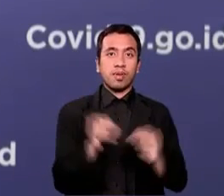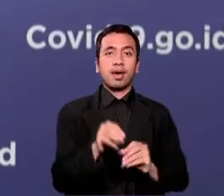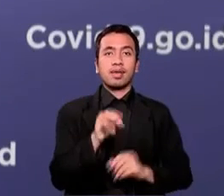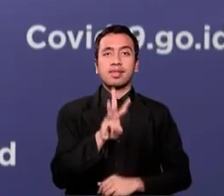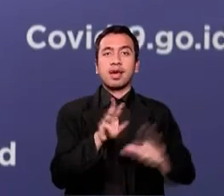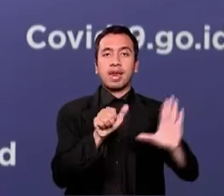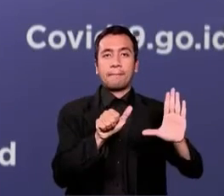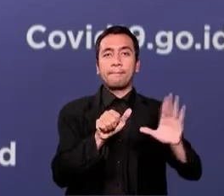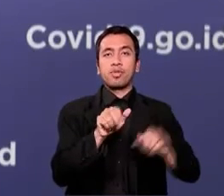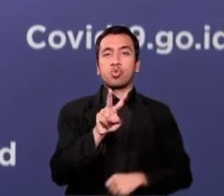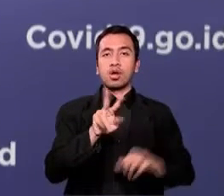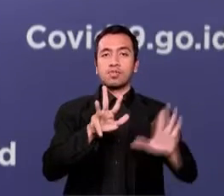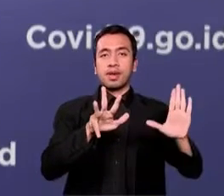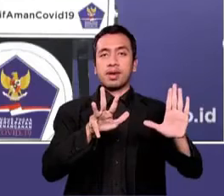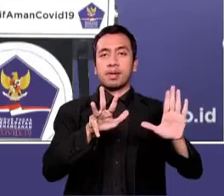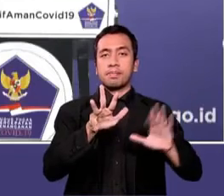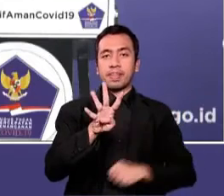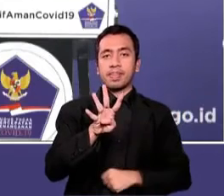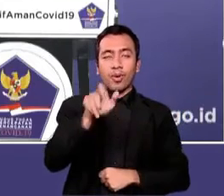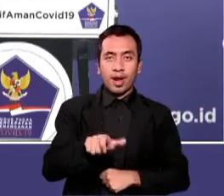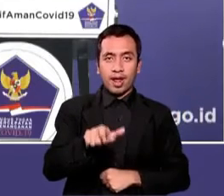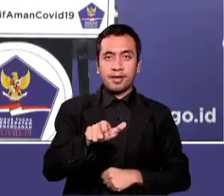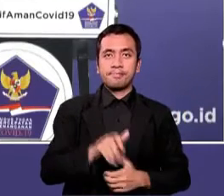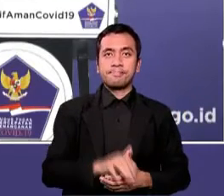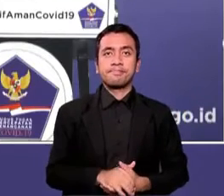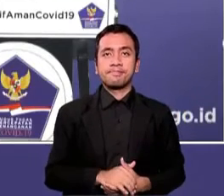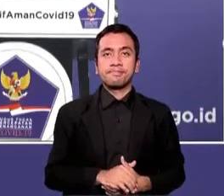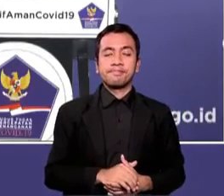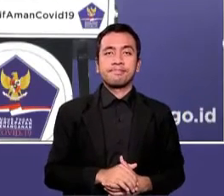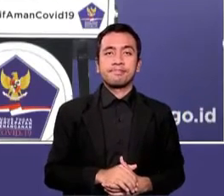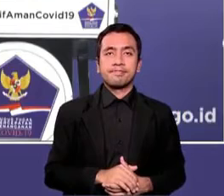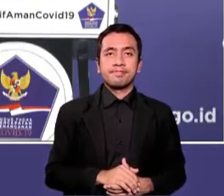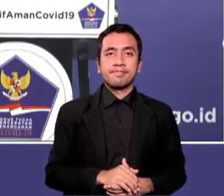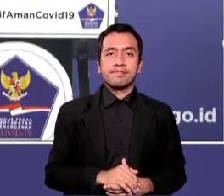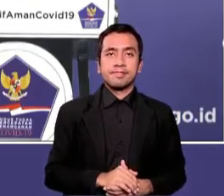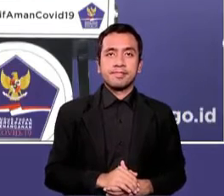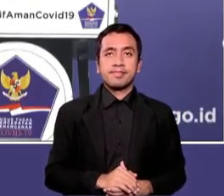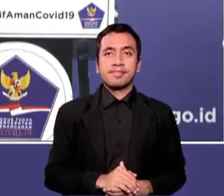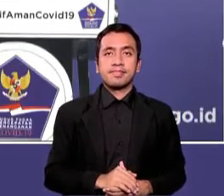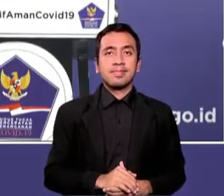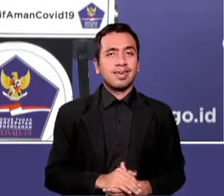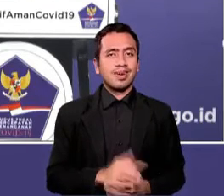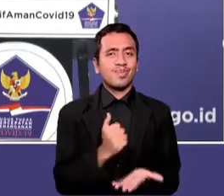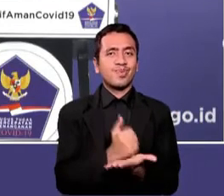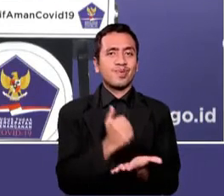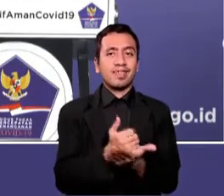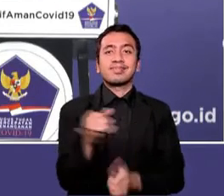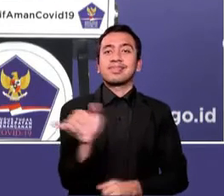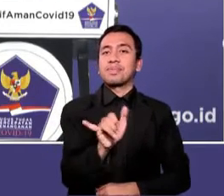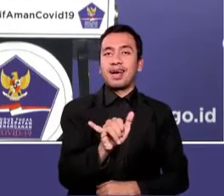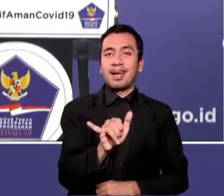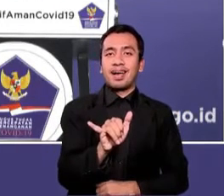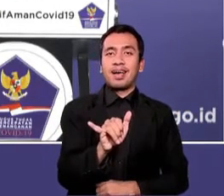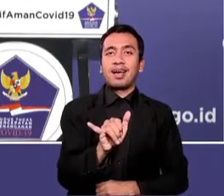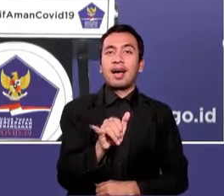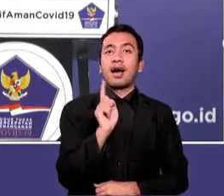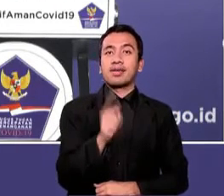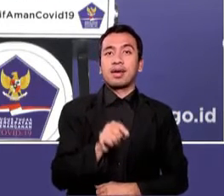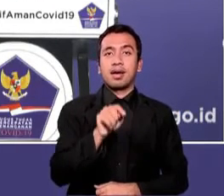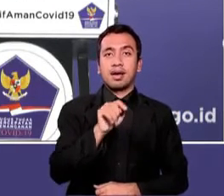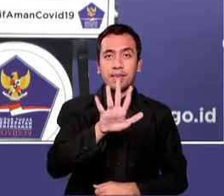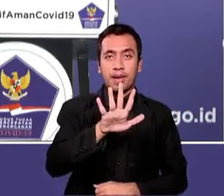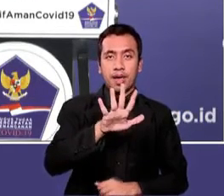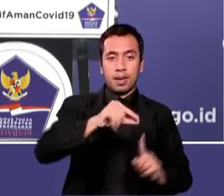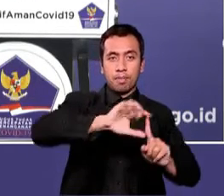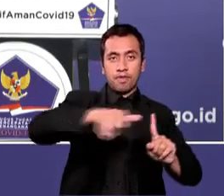30 6294 orang kalau kita lihat distribusinya masih tetap sama bahwa ada